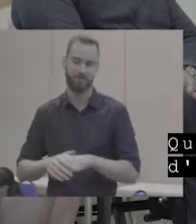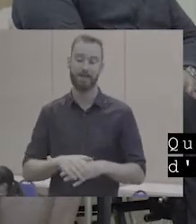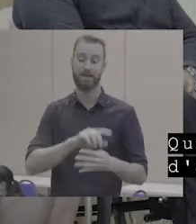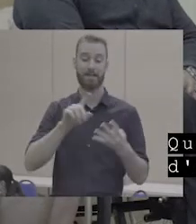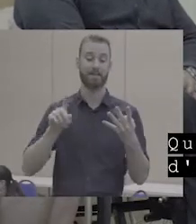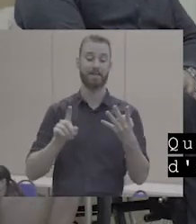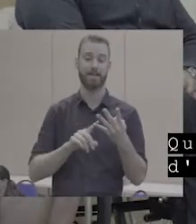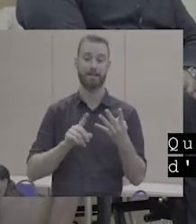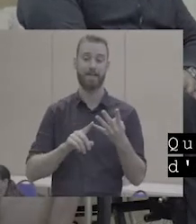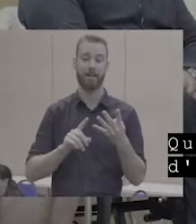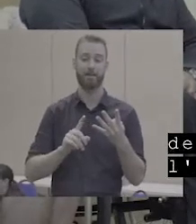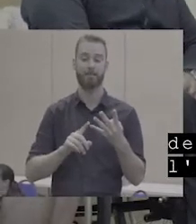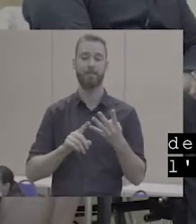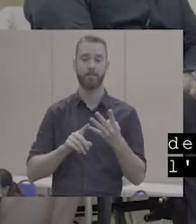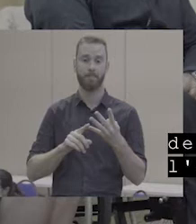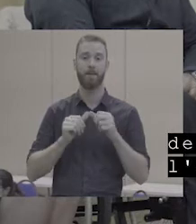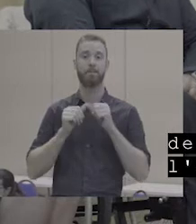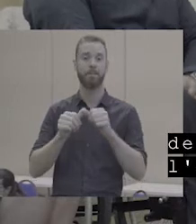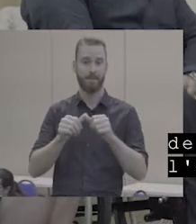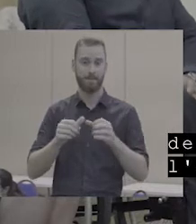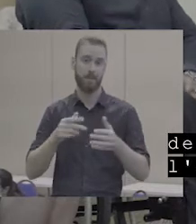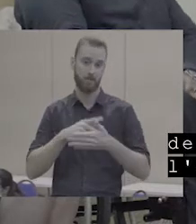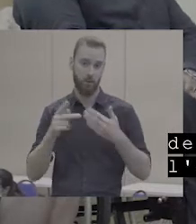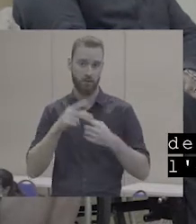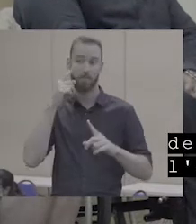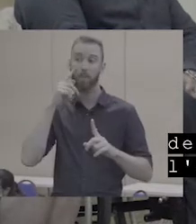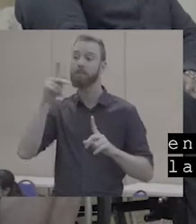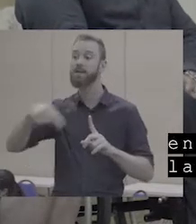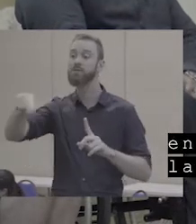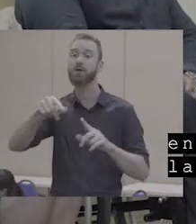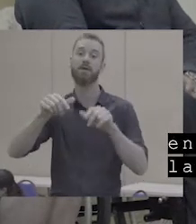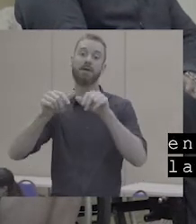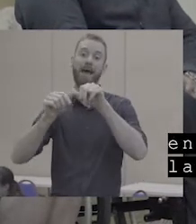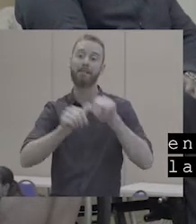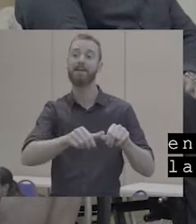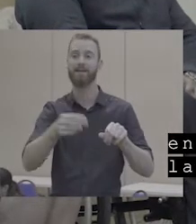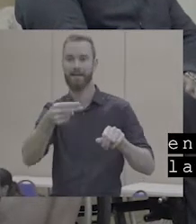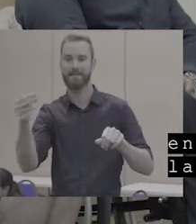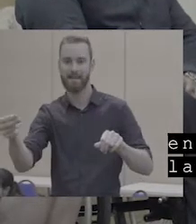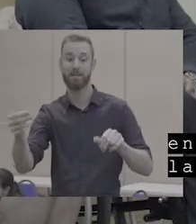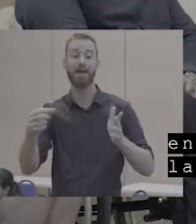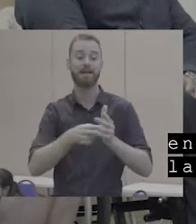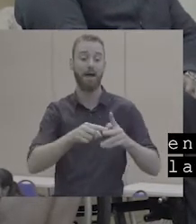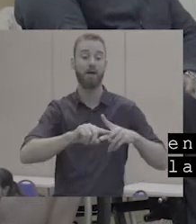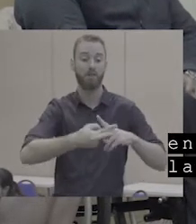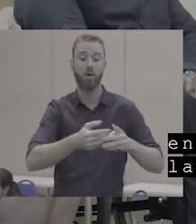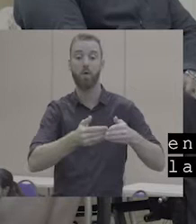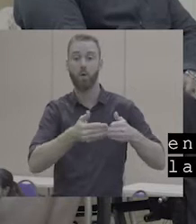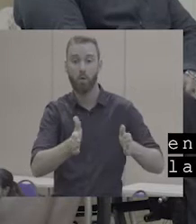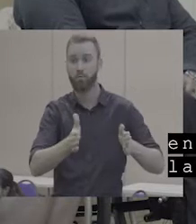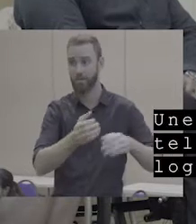Quatrième solution, maintien d'un processus de réalisation permettant l'occupation par les personnes en situation de handicap dès la livraison ou peu de temps